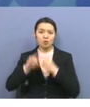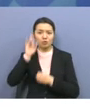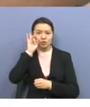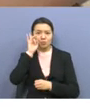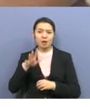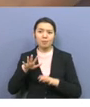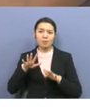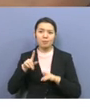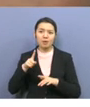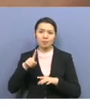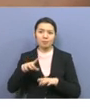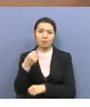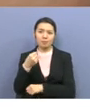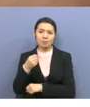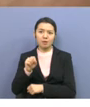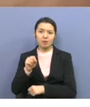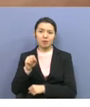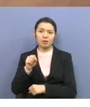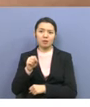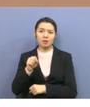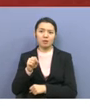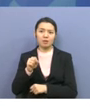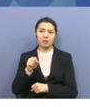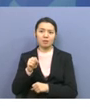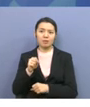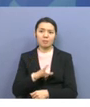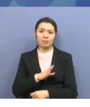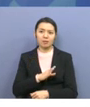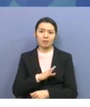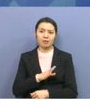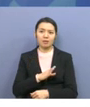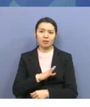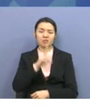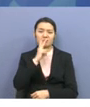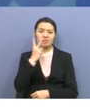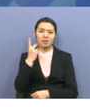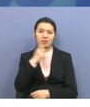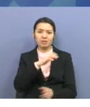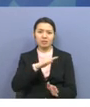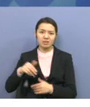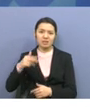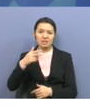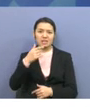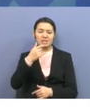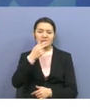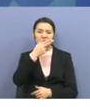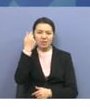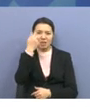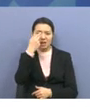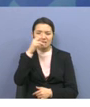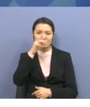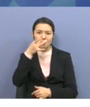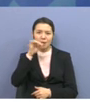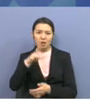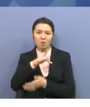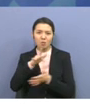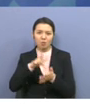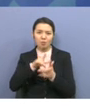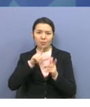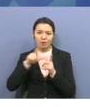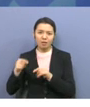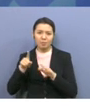жүлделі болып, кейін Португалияда өткен әлем чемпионатында топ жардым. Араға 2 апта салып, Испания қаласында өткен әлемдік додада жүлделі орынға